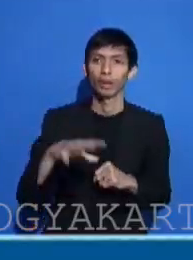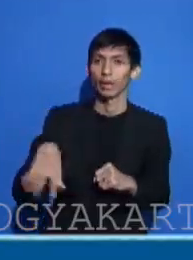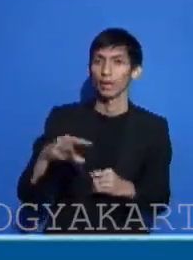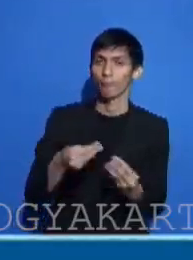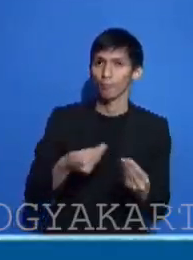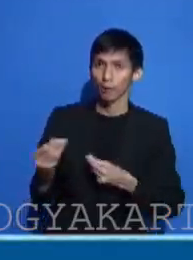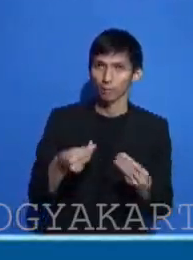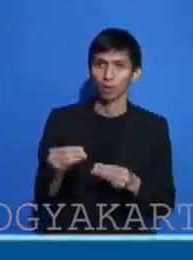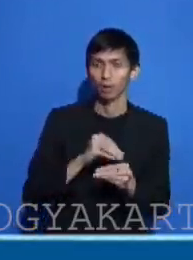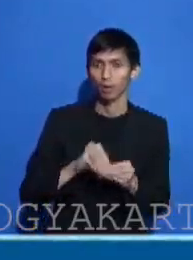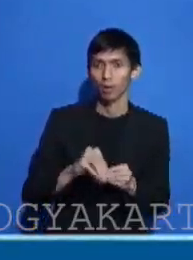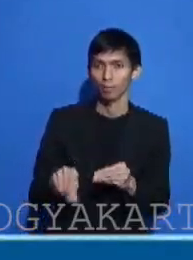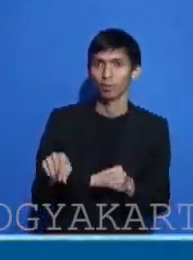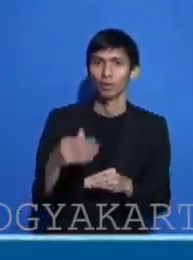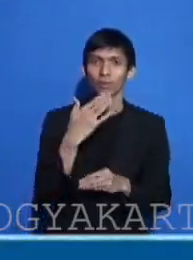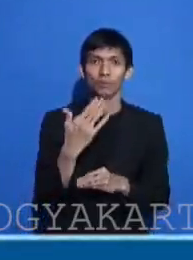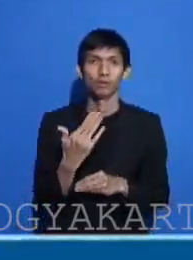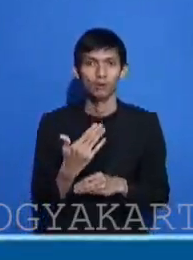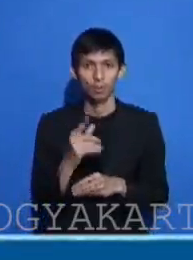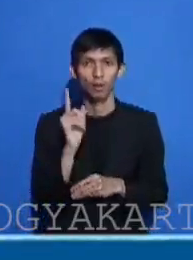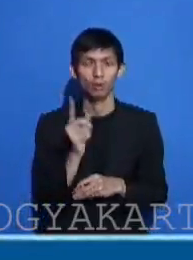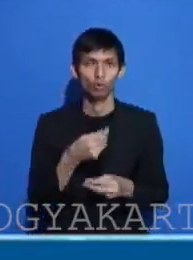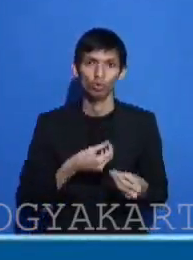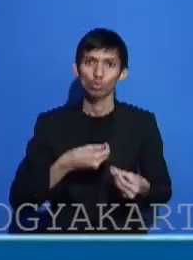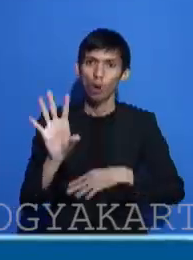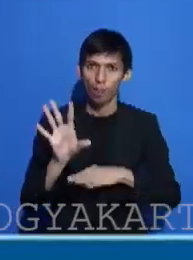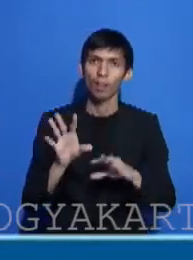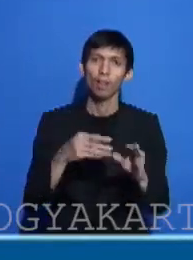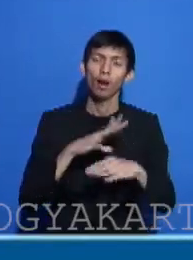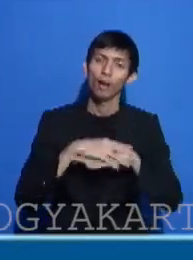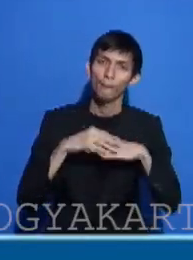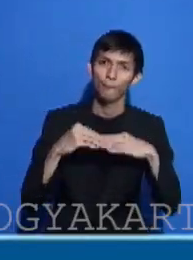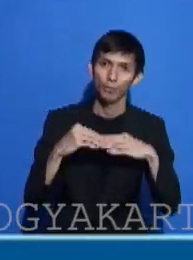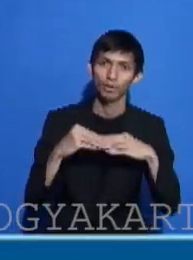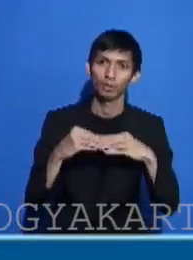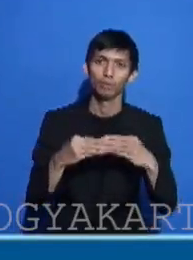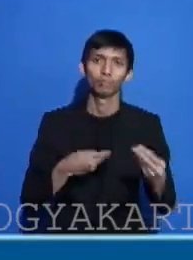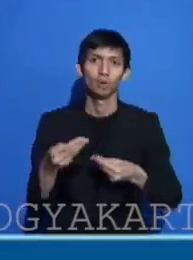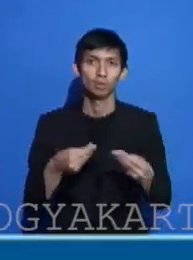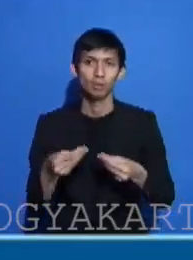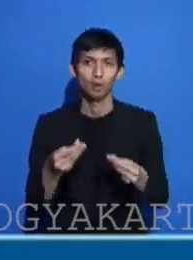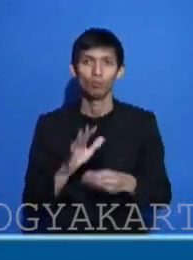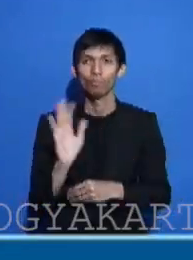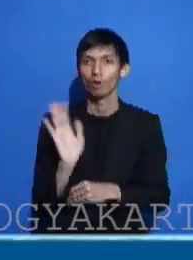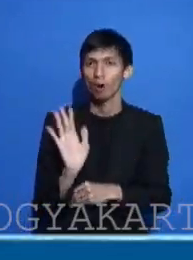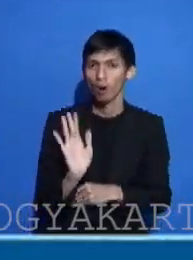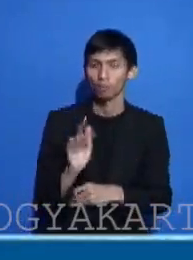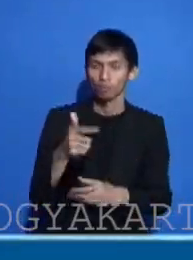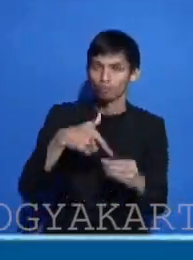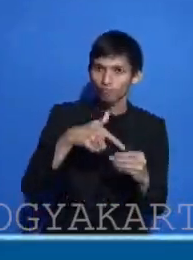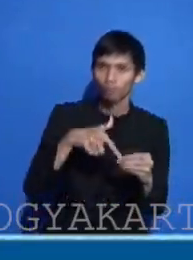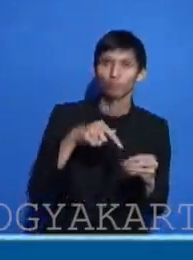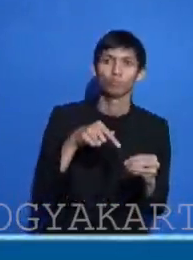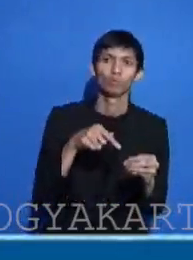budidaya tanaman meniko namun kendang tidak akan Rabu organik jalaran menawi Gina akan Rabu kimia bade mangaribawan itu